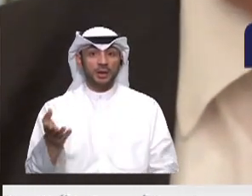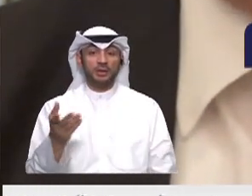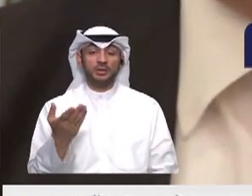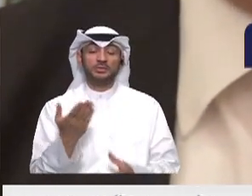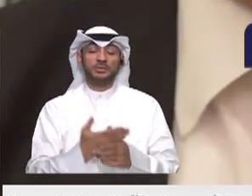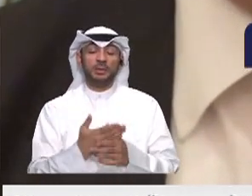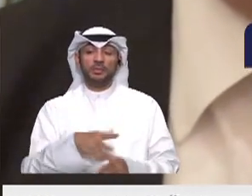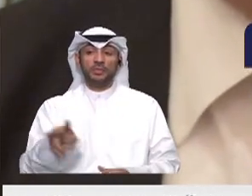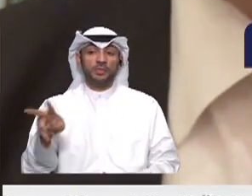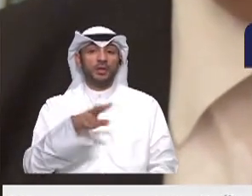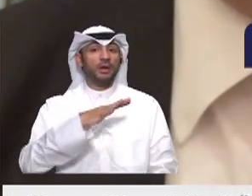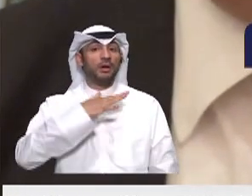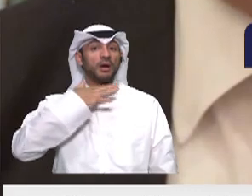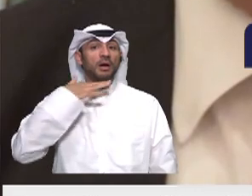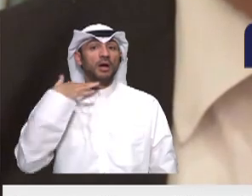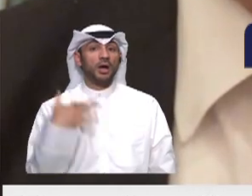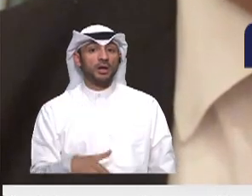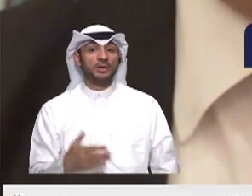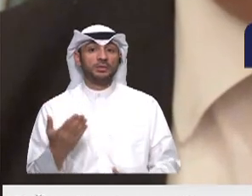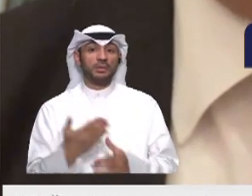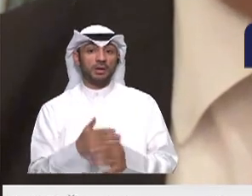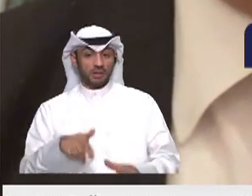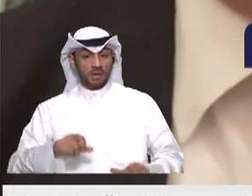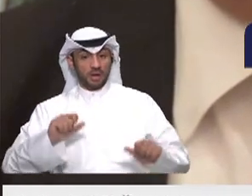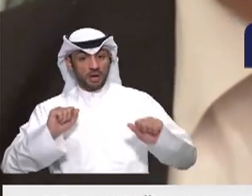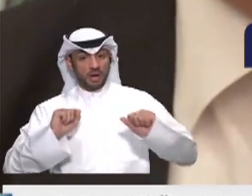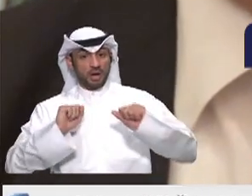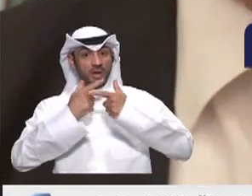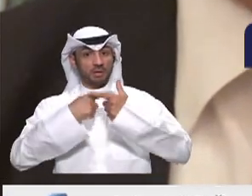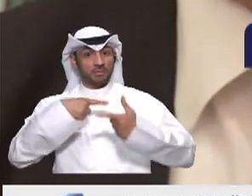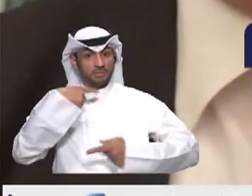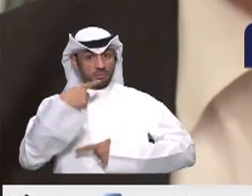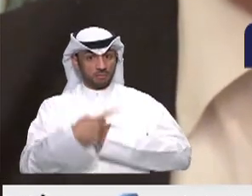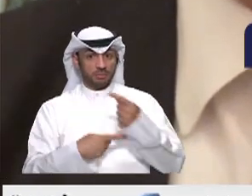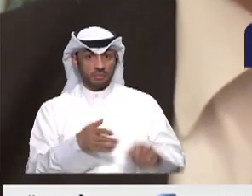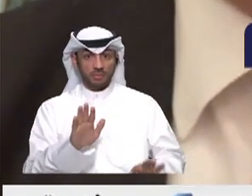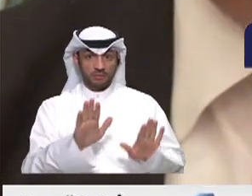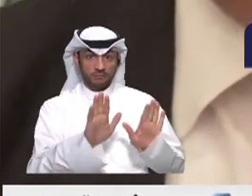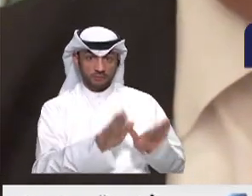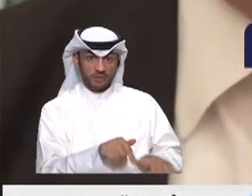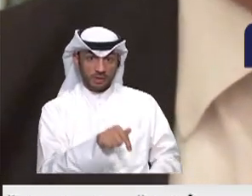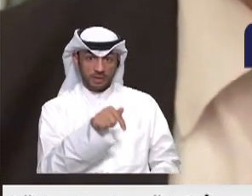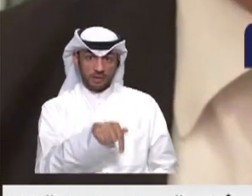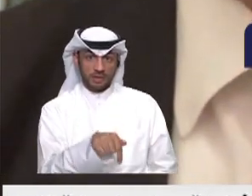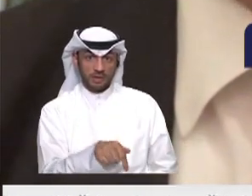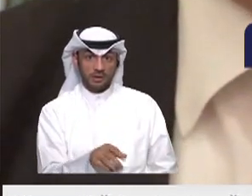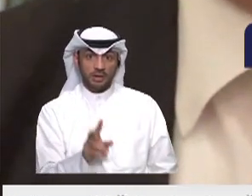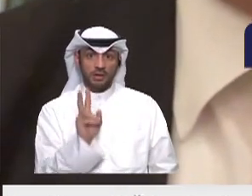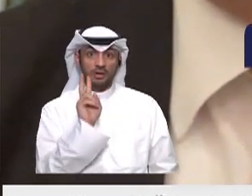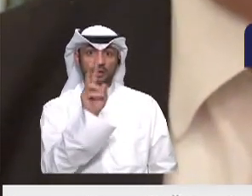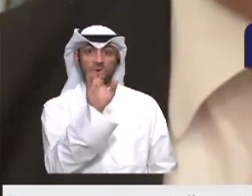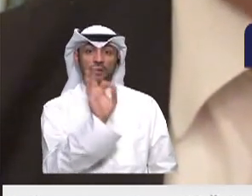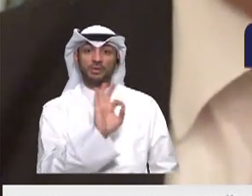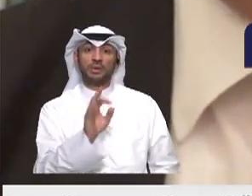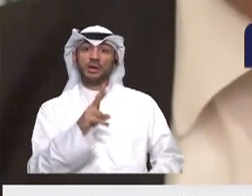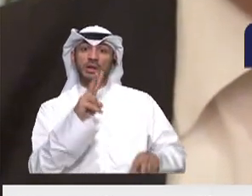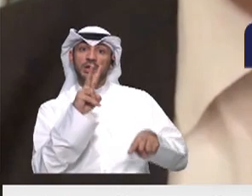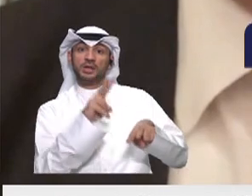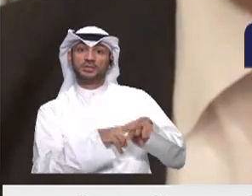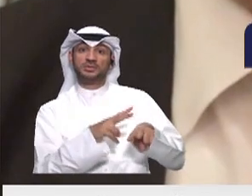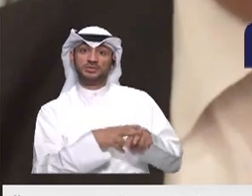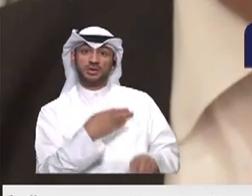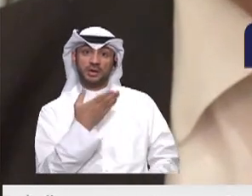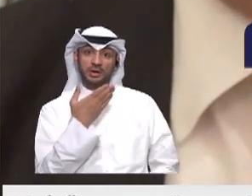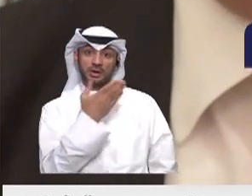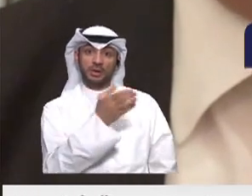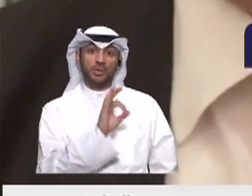سيما بسبب الحرب الجارية حاليا وأعمال الإبادة الجماعية التي يمارسها جيش الاحتلال في